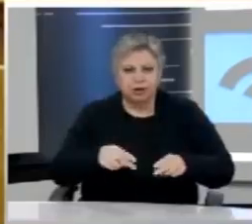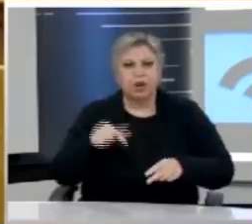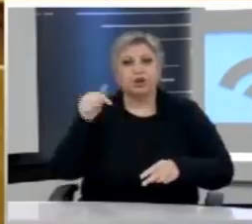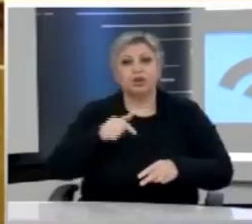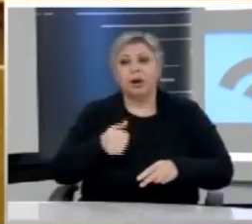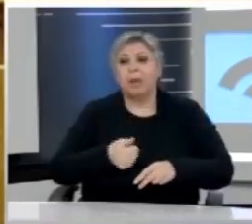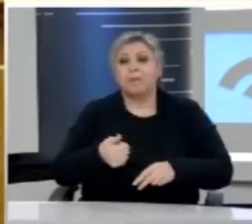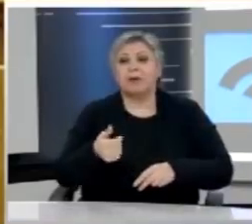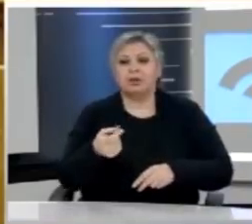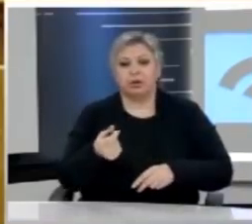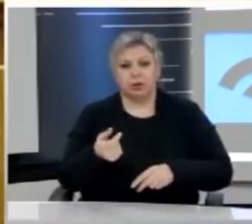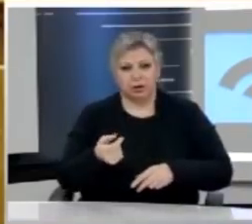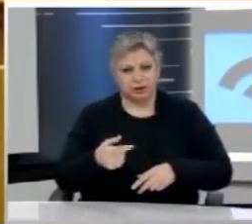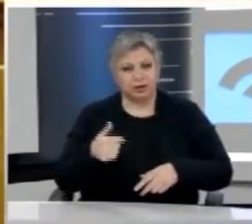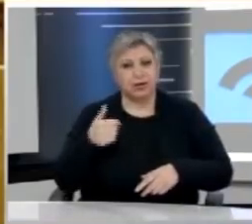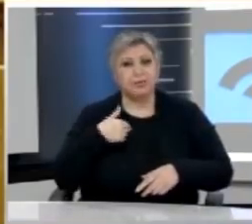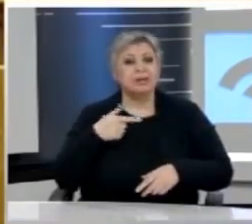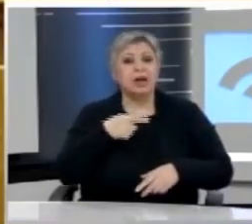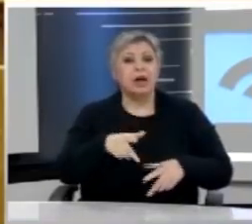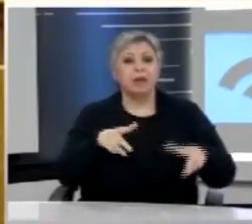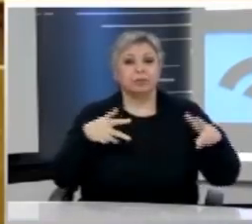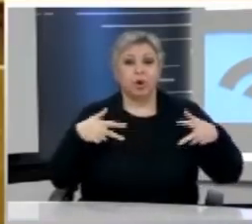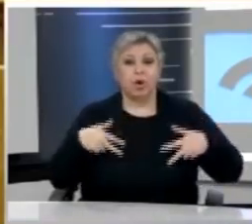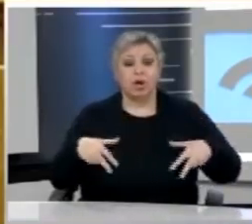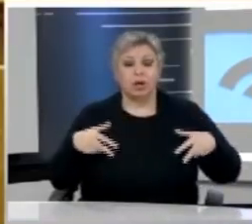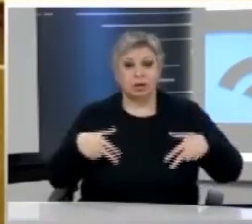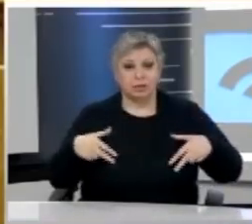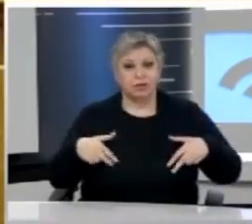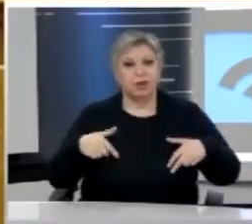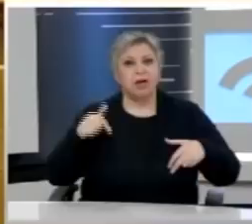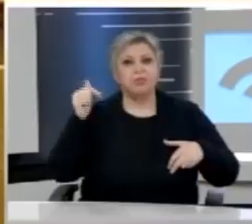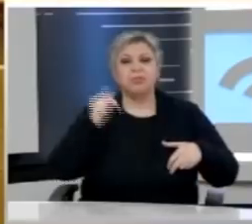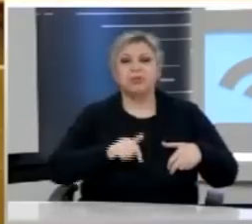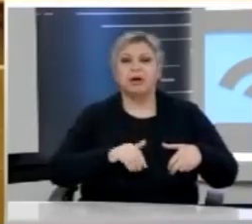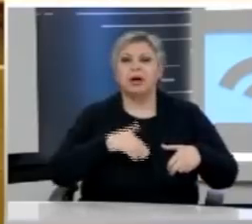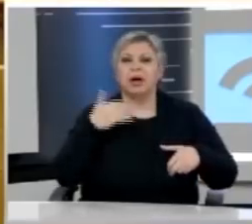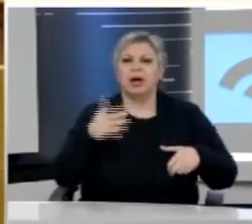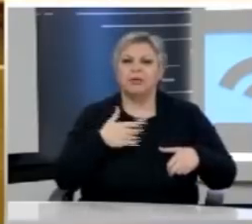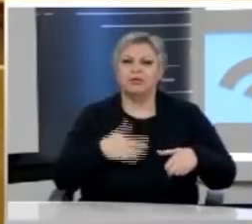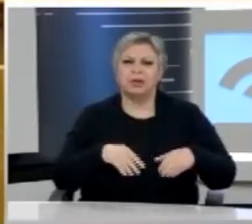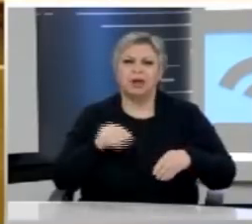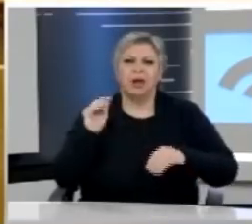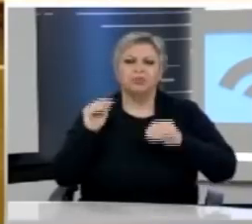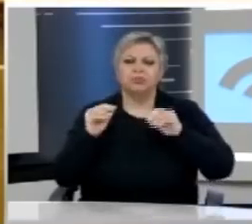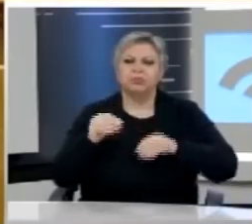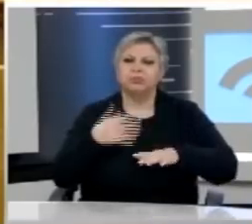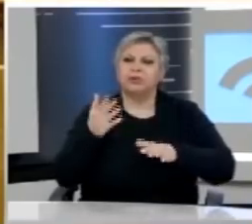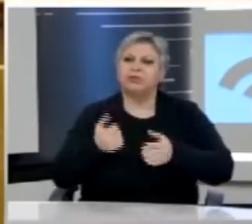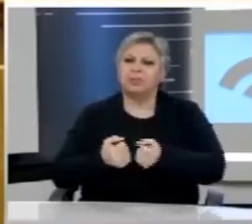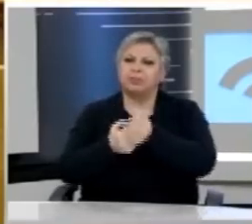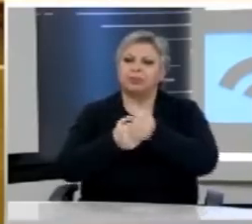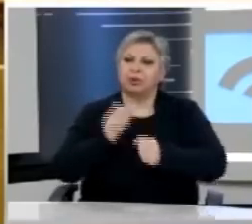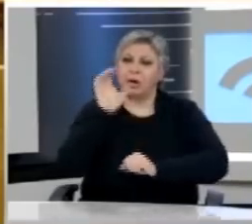σε προοδευτική συμπαράταξη ενάντια στη σημερινή νεοφιλελεύθερη πολιτική της Ευρωπαϊκής